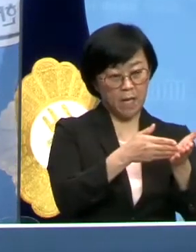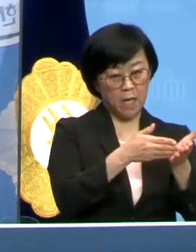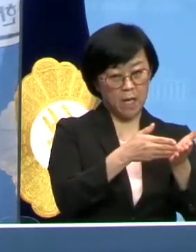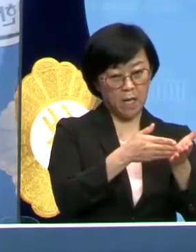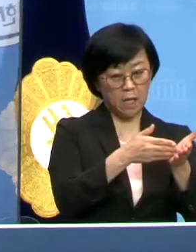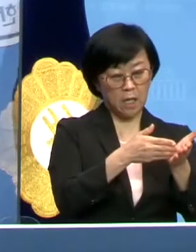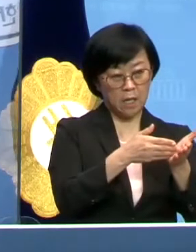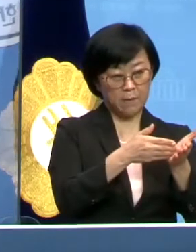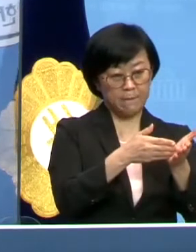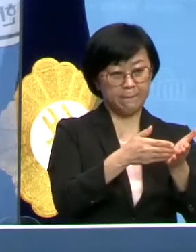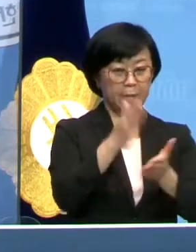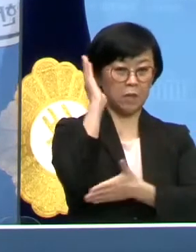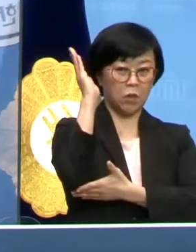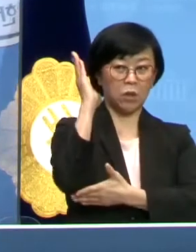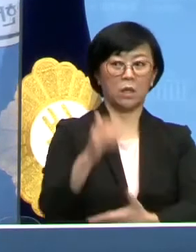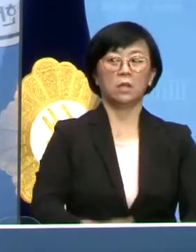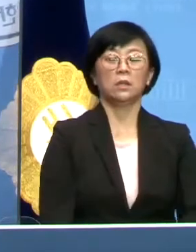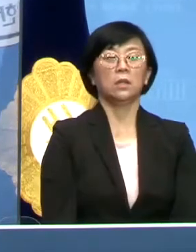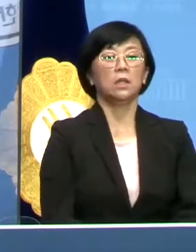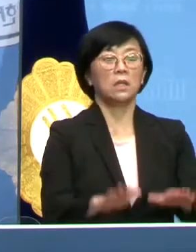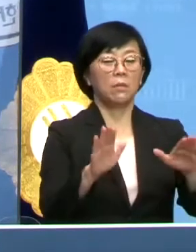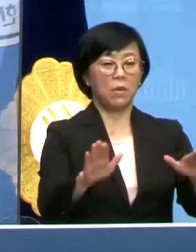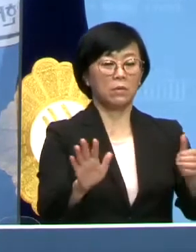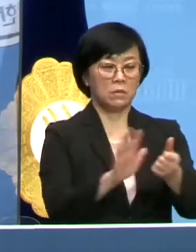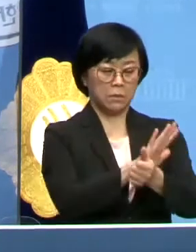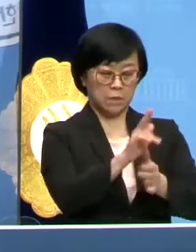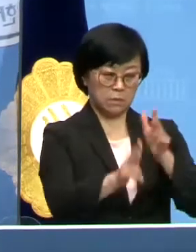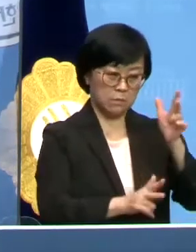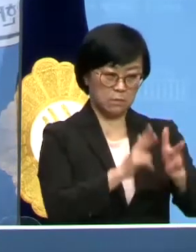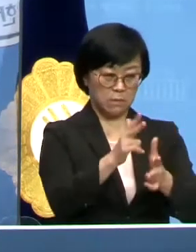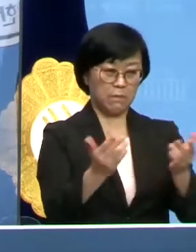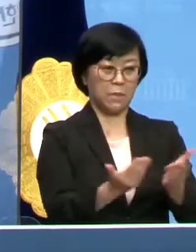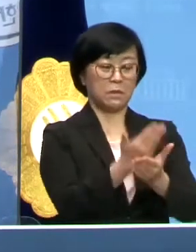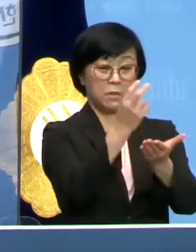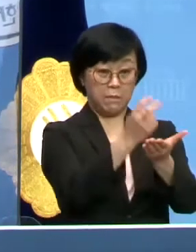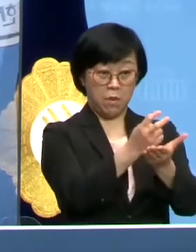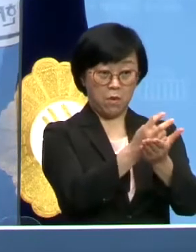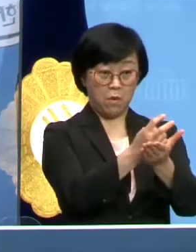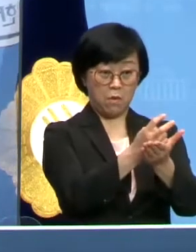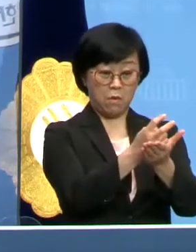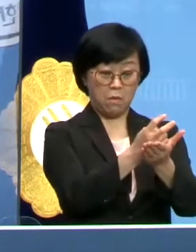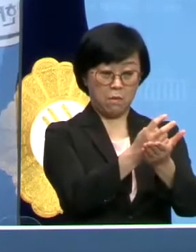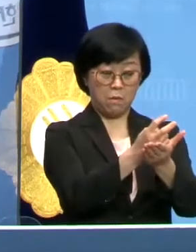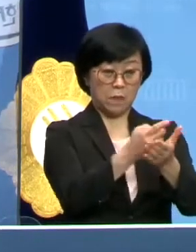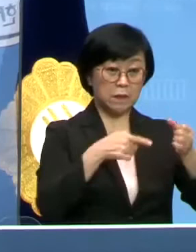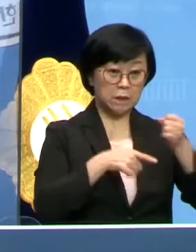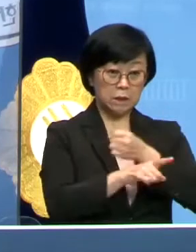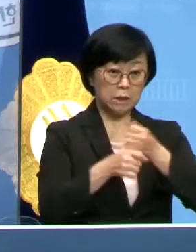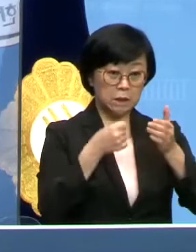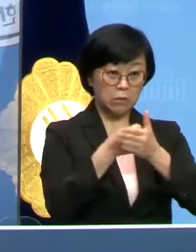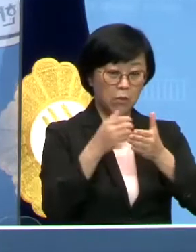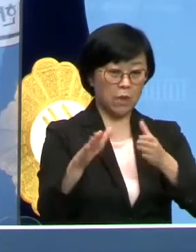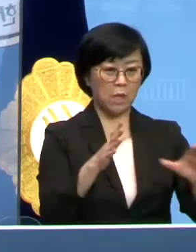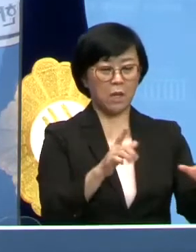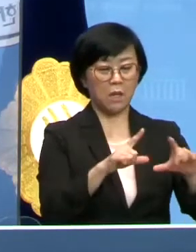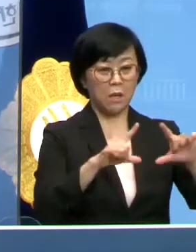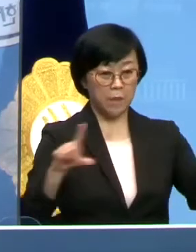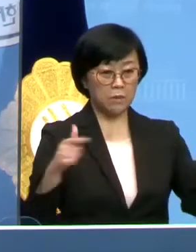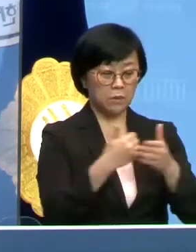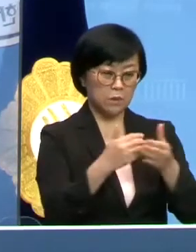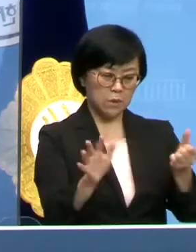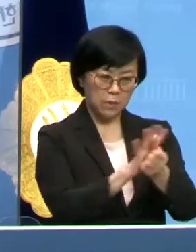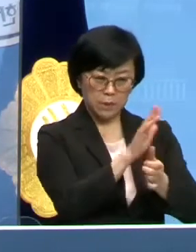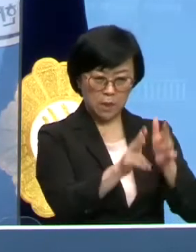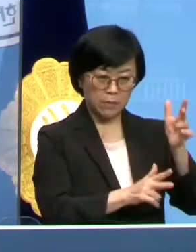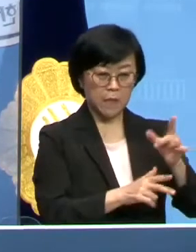도처에서 바라 보도록 하겠습니다 이번 서비스 산업 박재규 것 법안이 정리하는 것 처럼 일반적으로 서비스 업 은